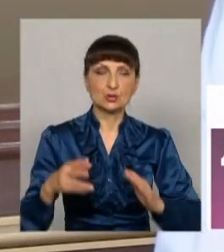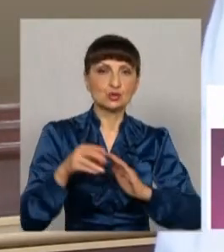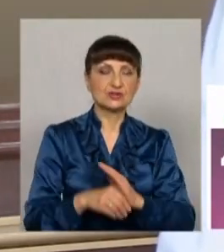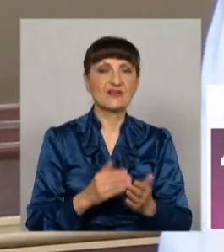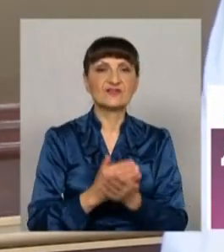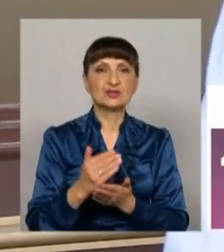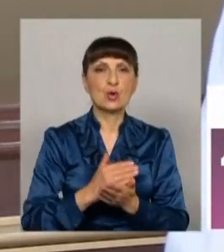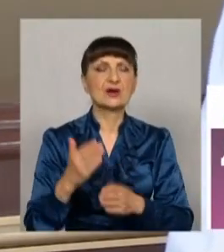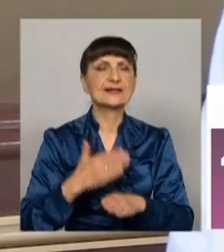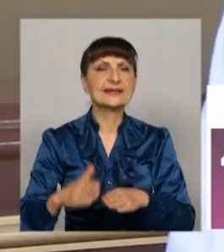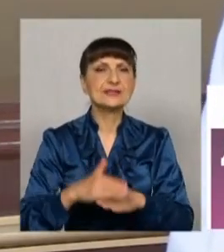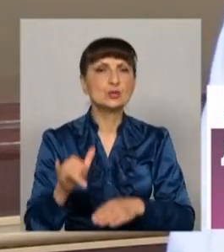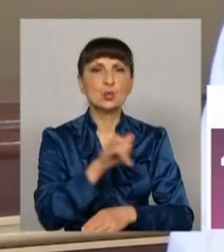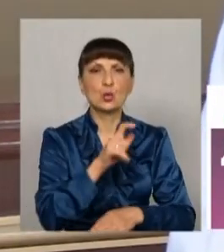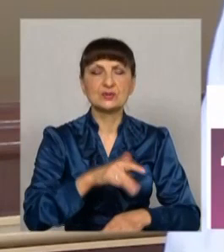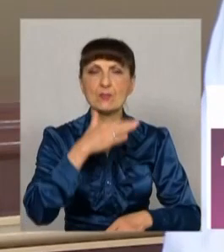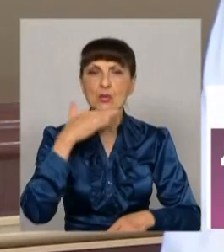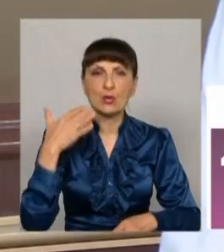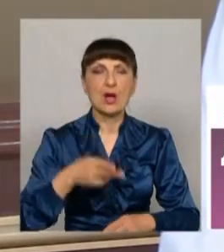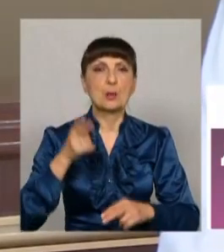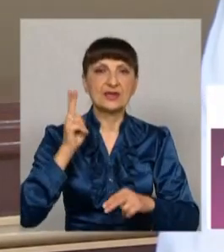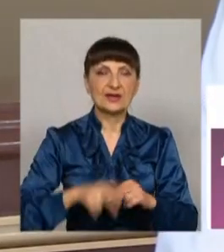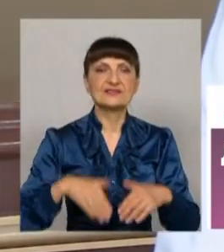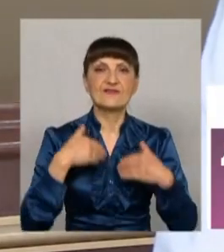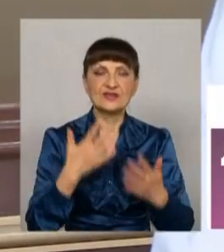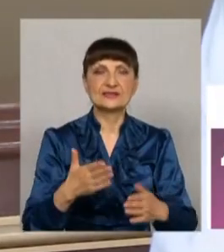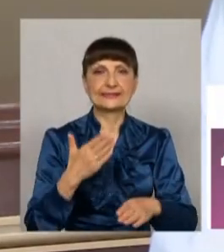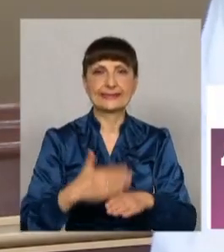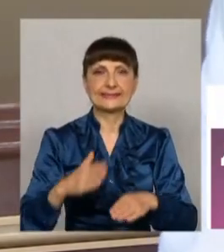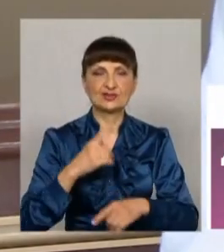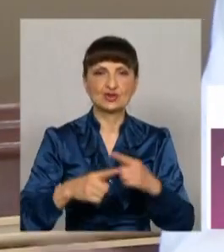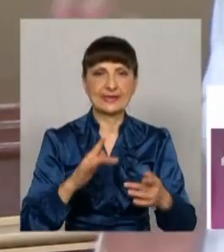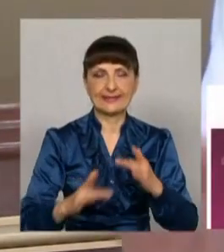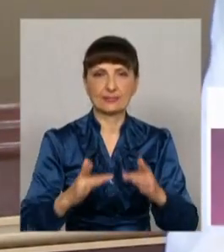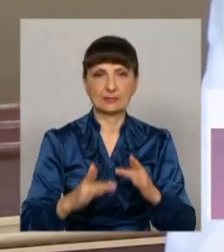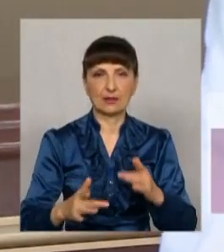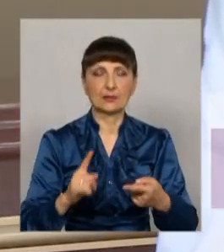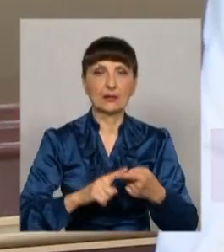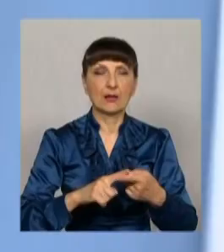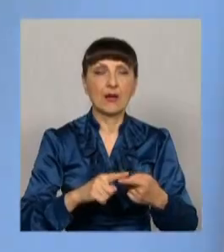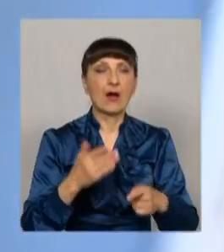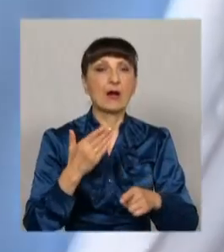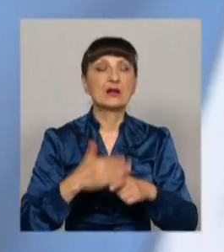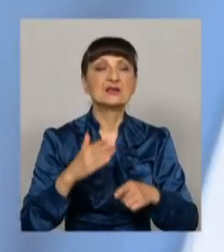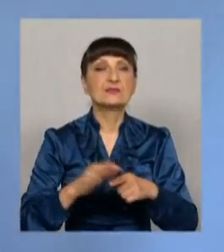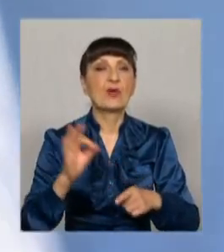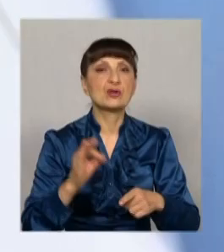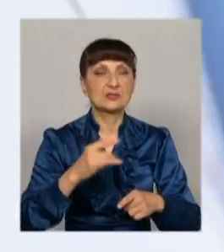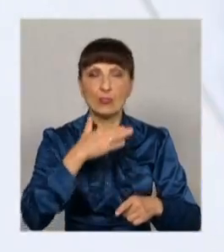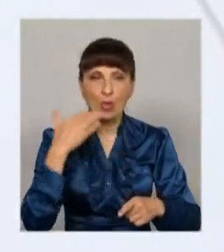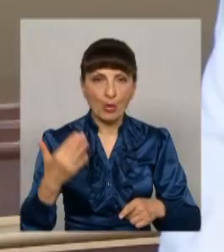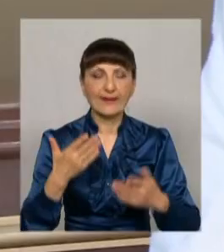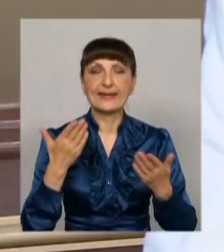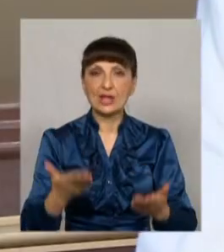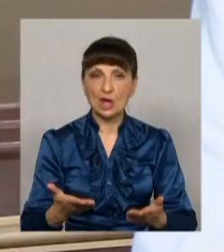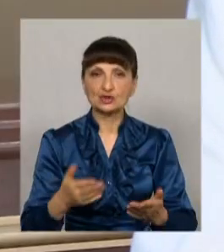высокую закредитованность населения, прекратить выдачу онлайн-займов, потому что это связано, первое, с высокими кредитными ставками, ну и,